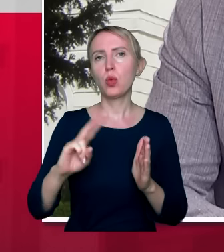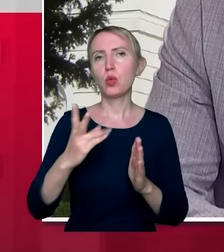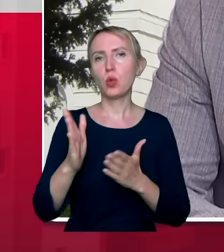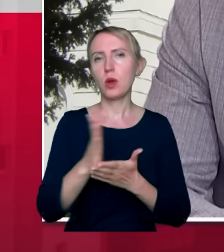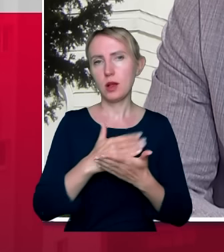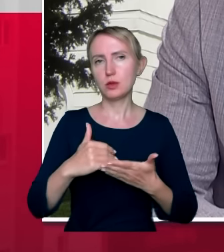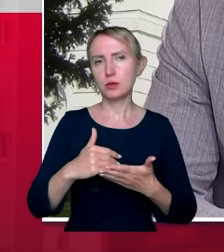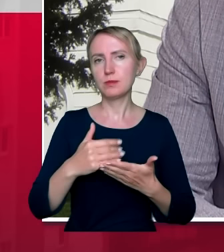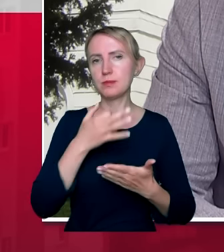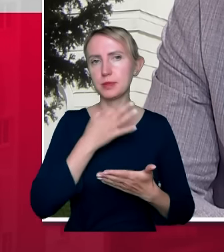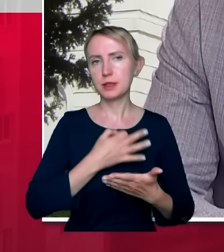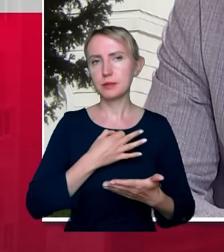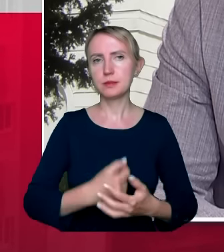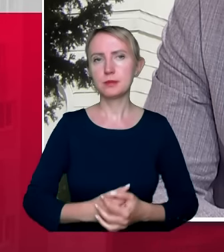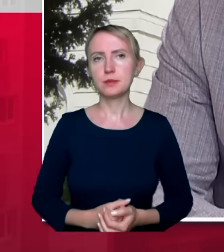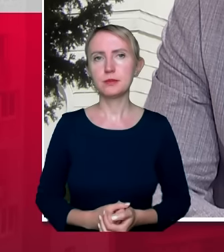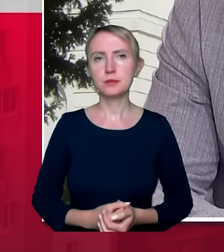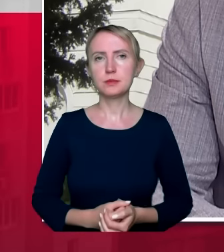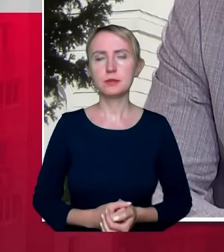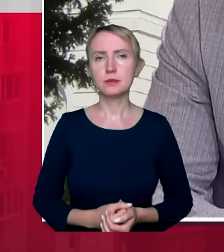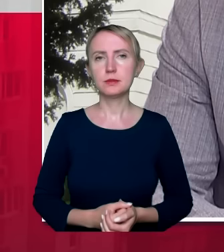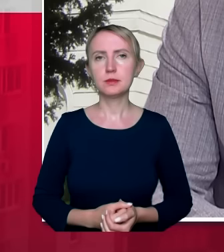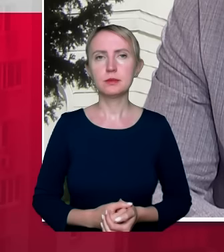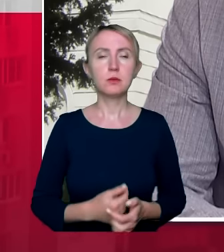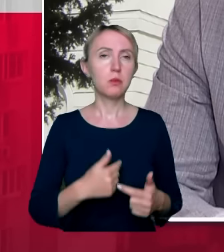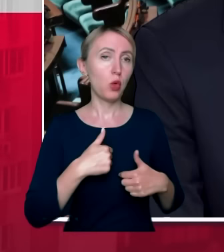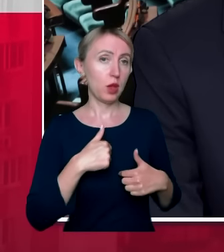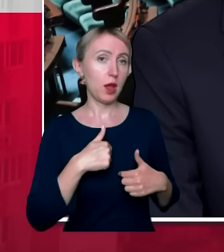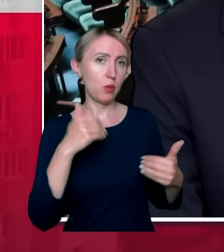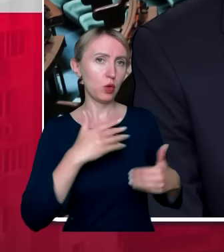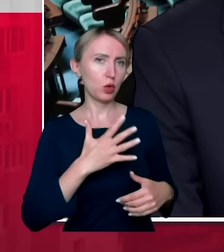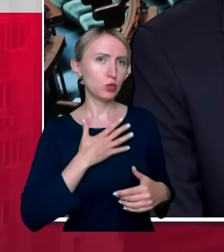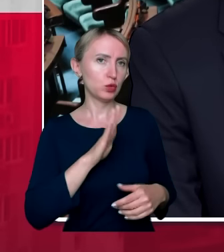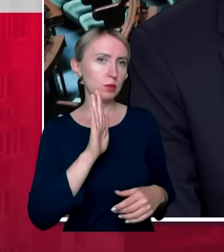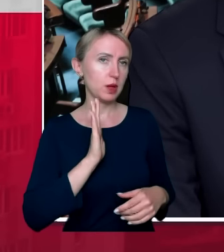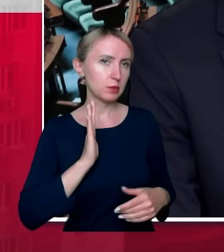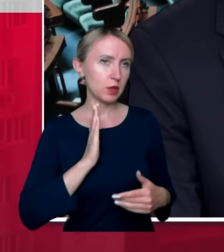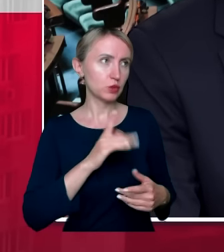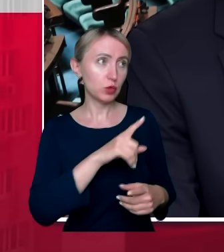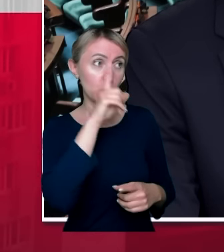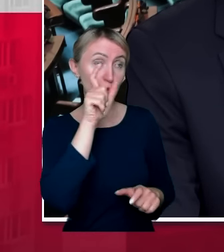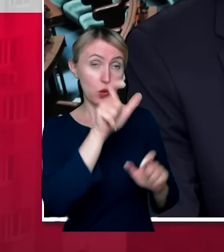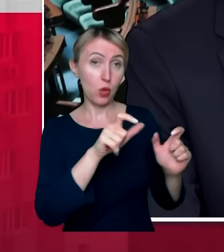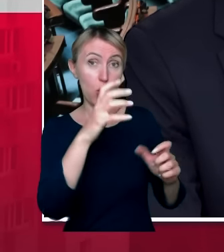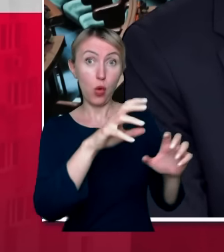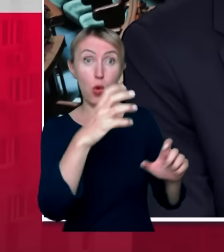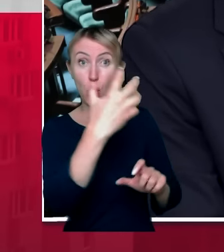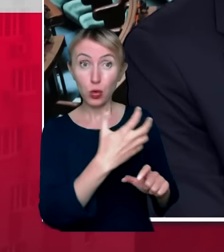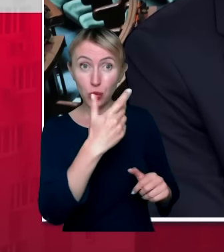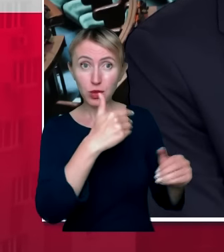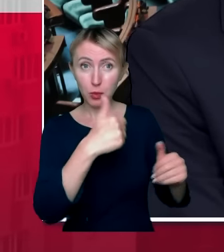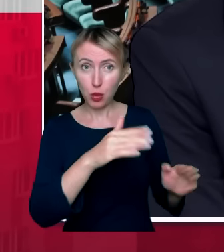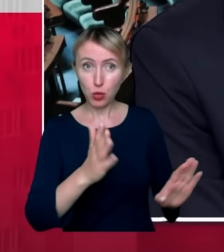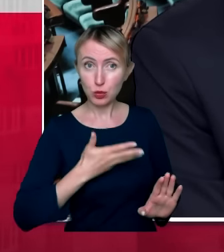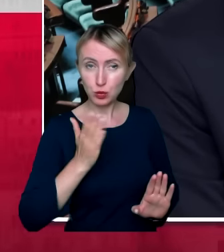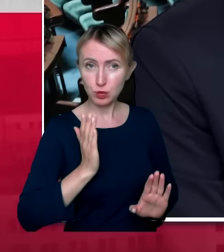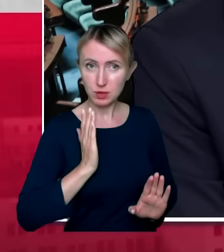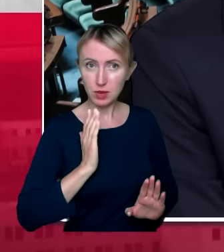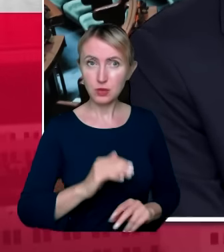powiedział. Bo czy ja mogę czuć się bezpieczny, no tak, tak, czy nasi telewidzowie także mogą się czuć bezpieczni w państwie Donalda